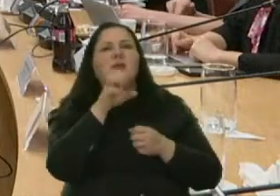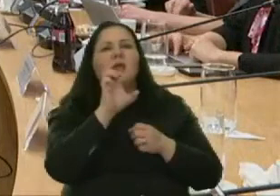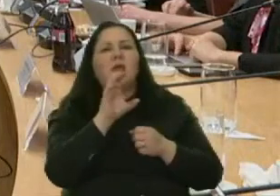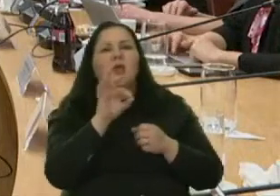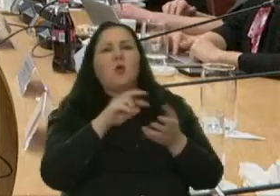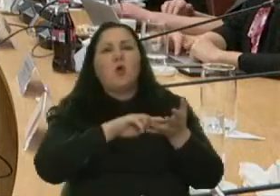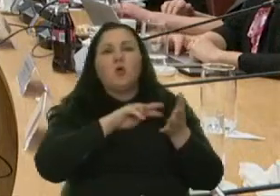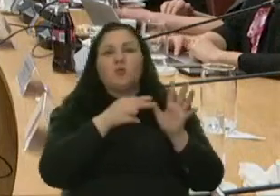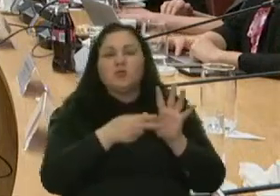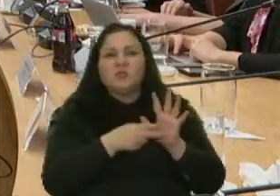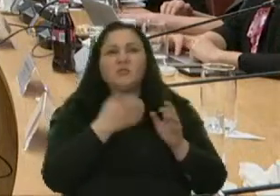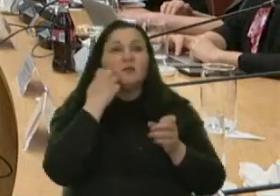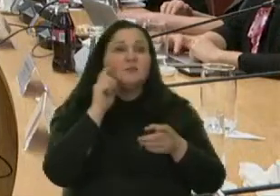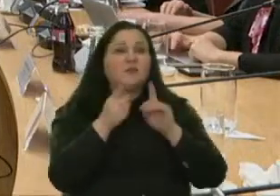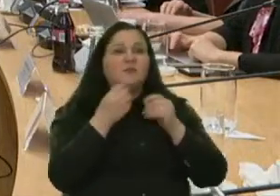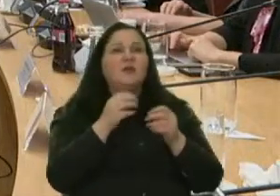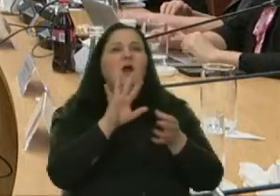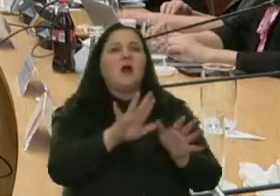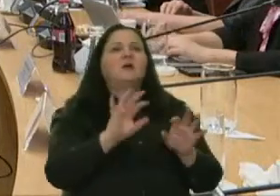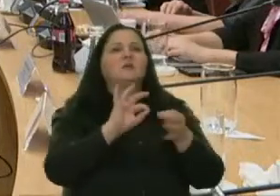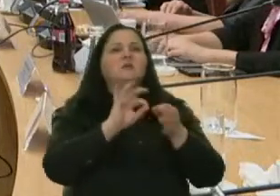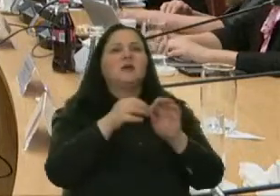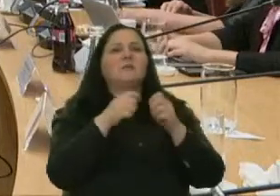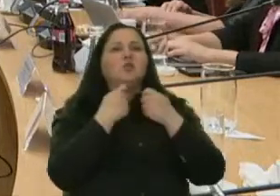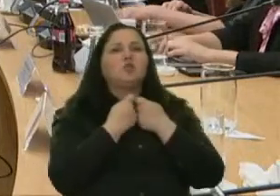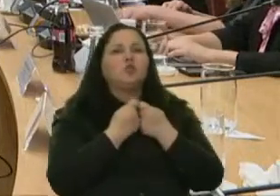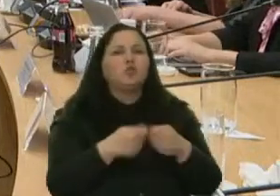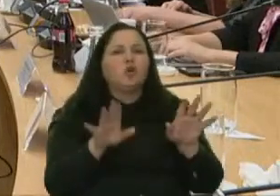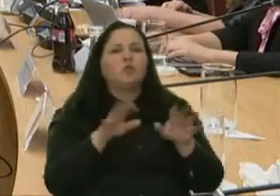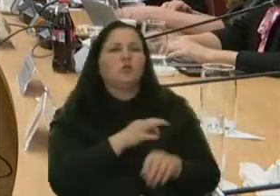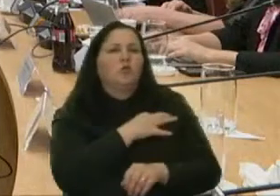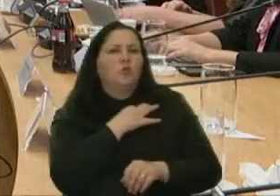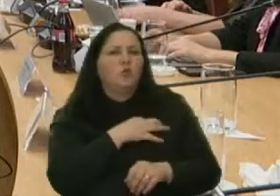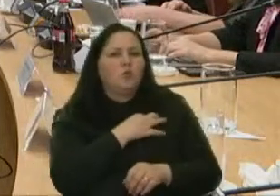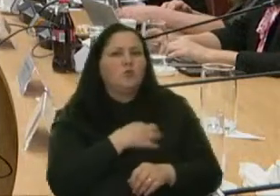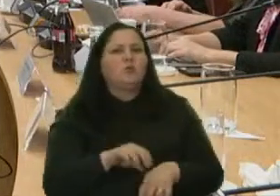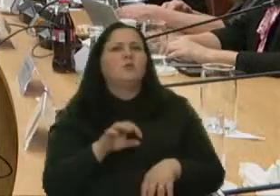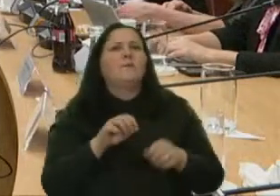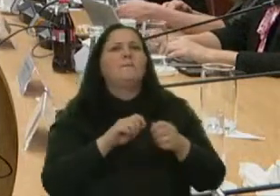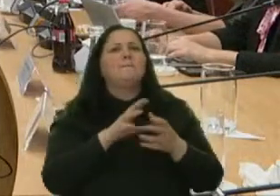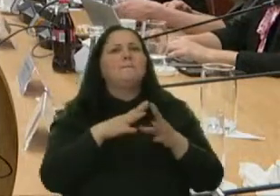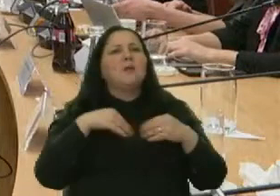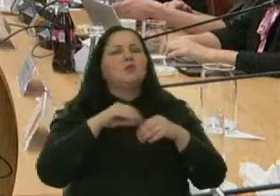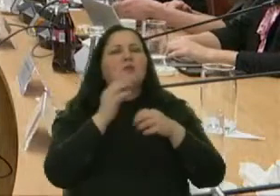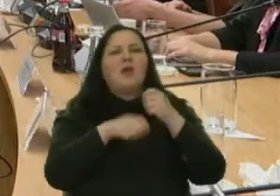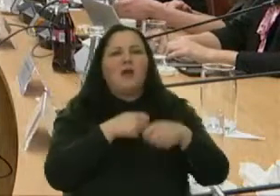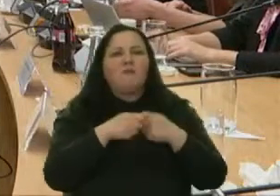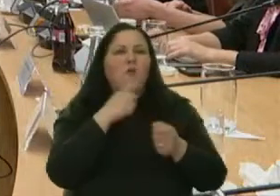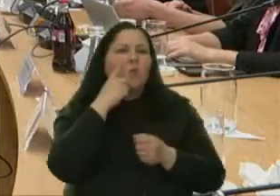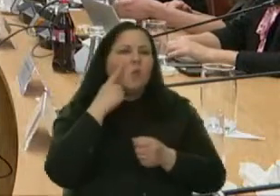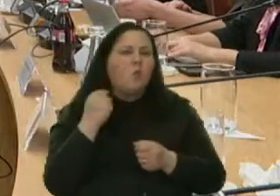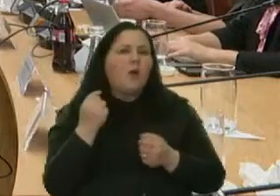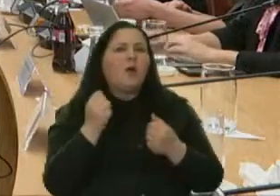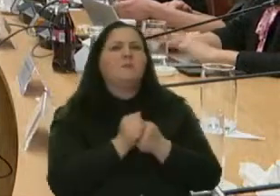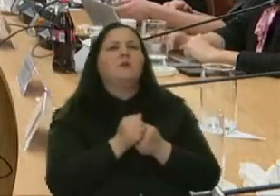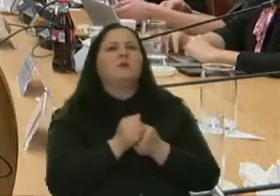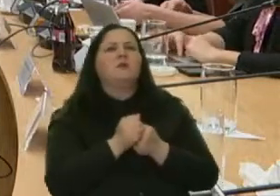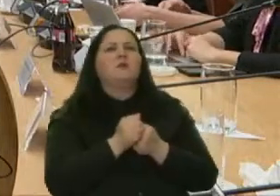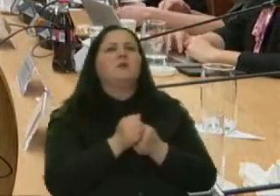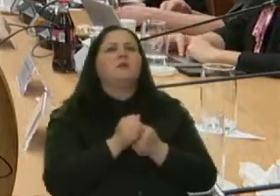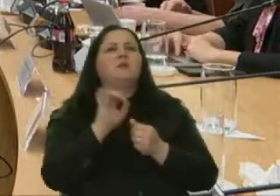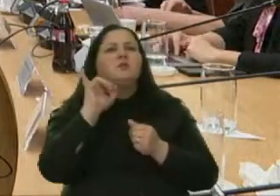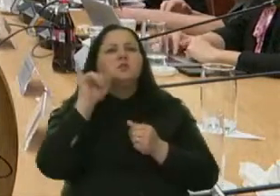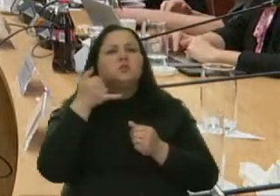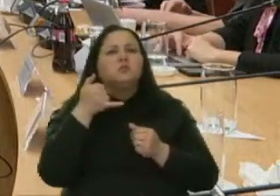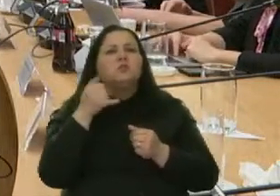când discutăm despre ecosistem Asta înseamnă tot universități mediul de afaceri oameni societate Civilă și